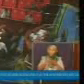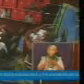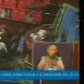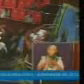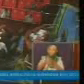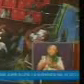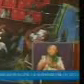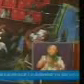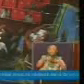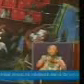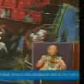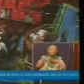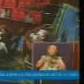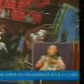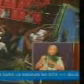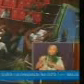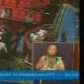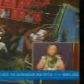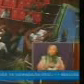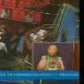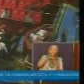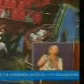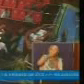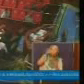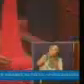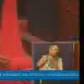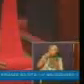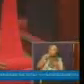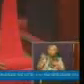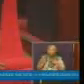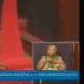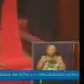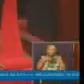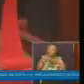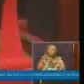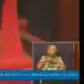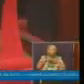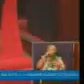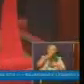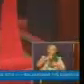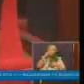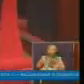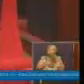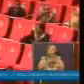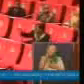asitengue uteuzi wao na ateue watu wengine wapo tayari kuja kutunga?